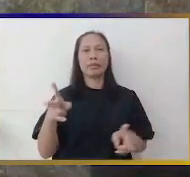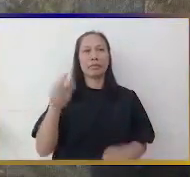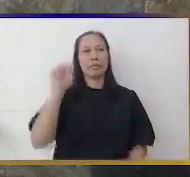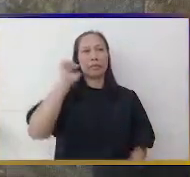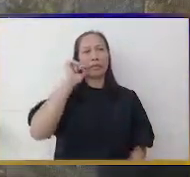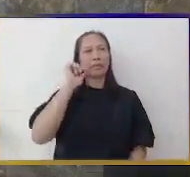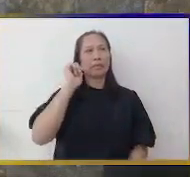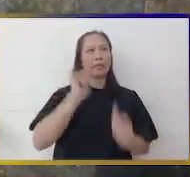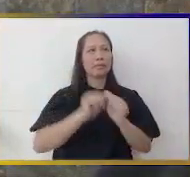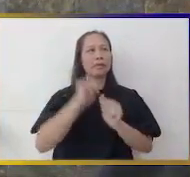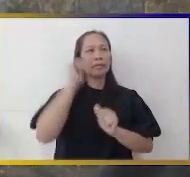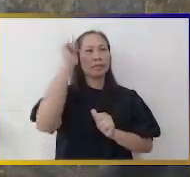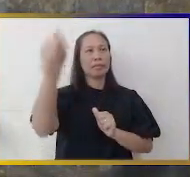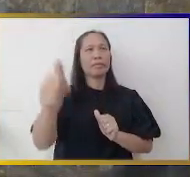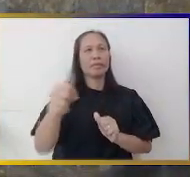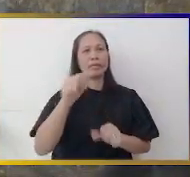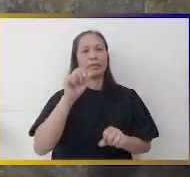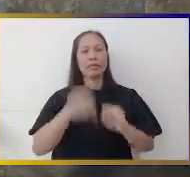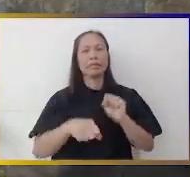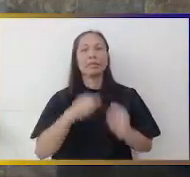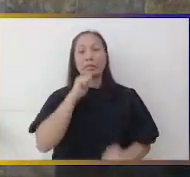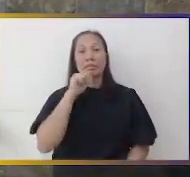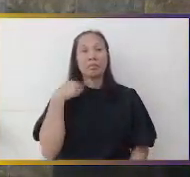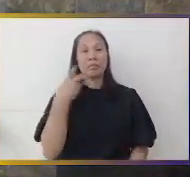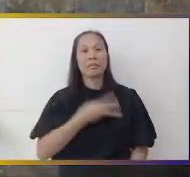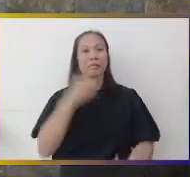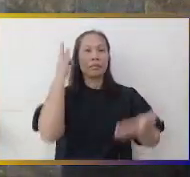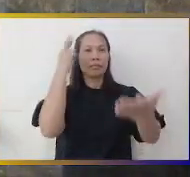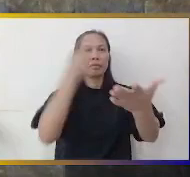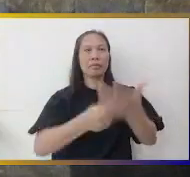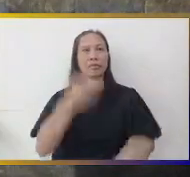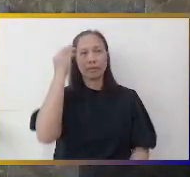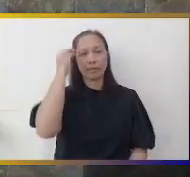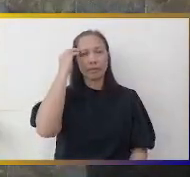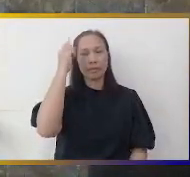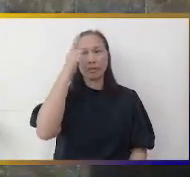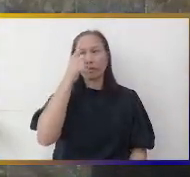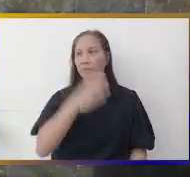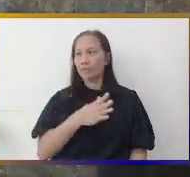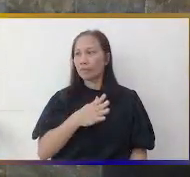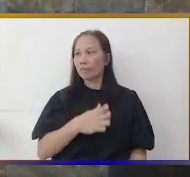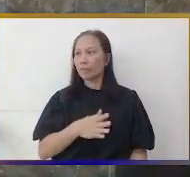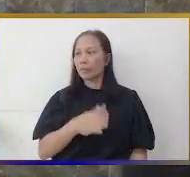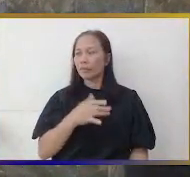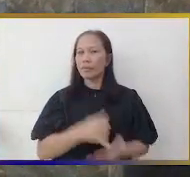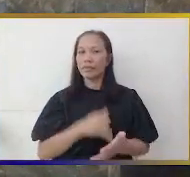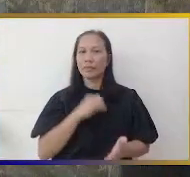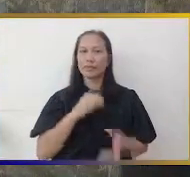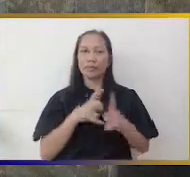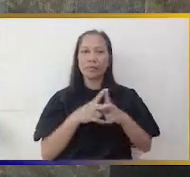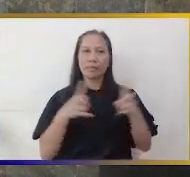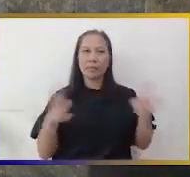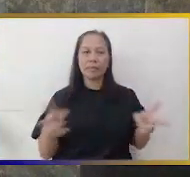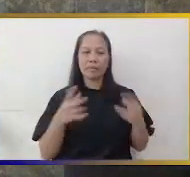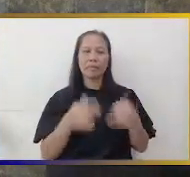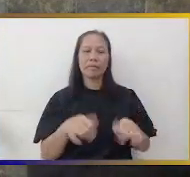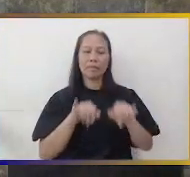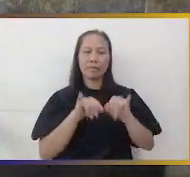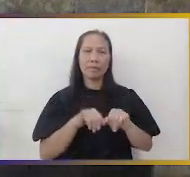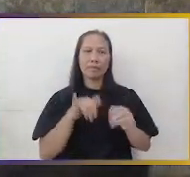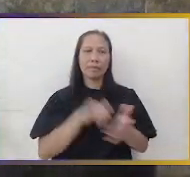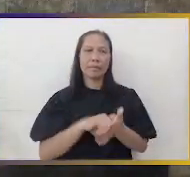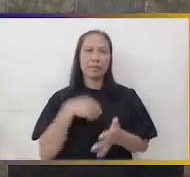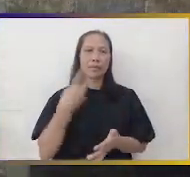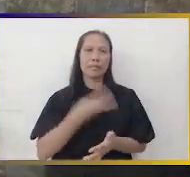pinag-uusapan po natin ay salita Dios kaya it is really breen very important that we